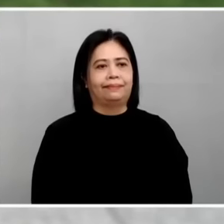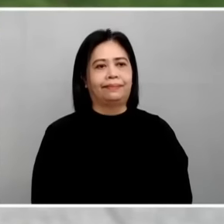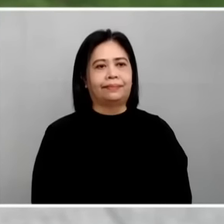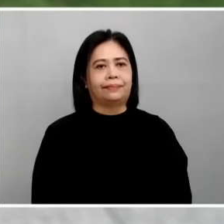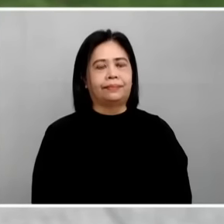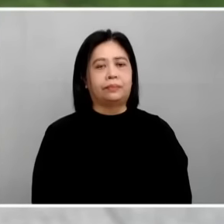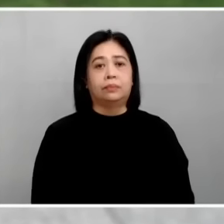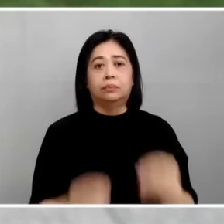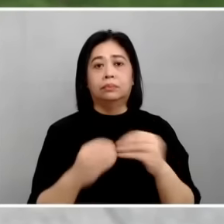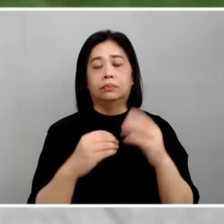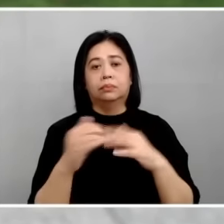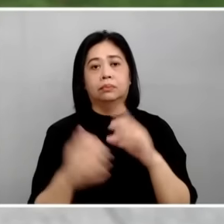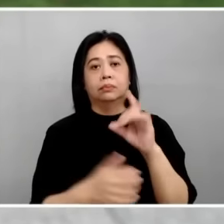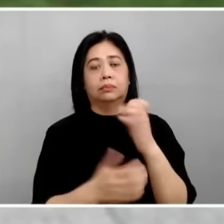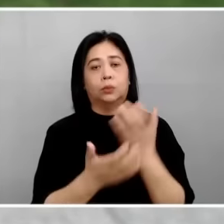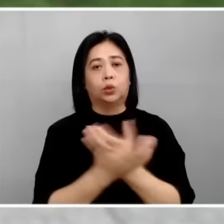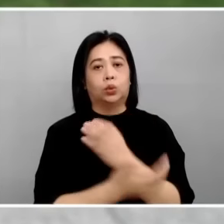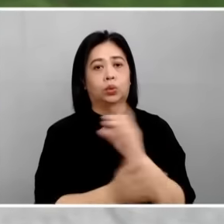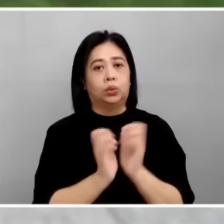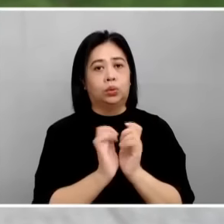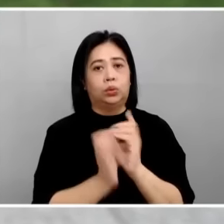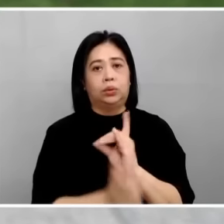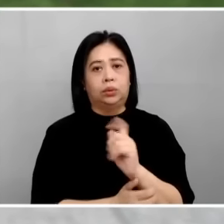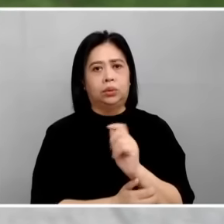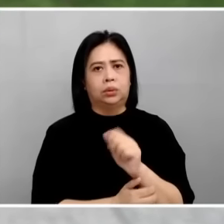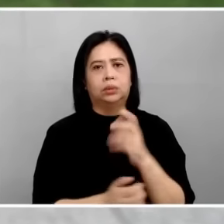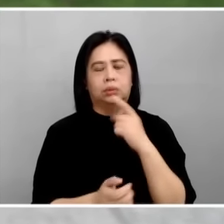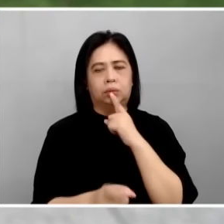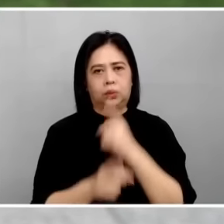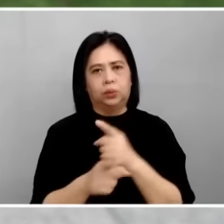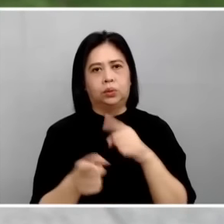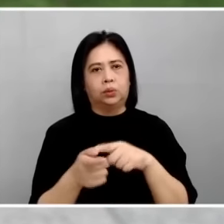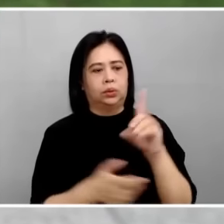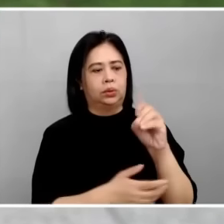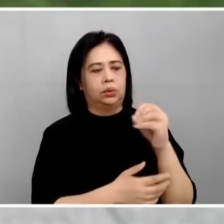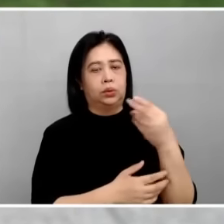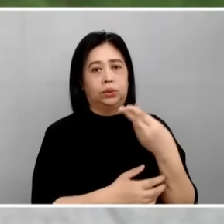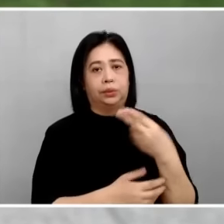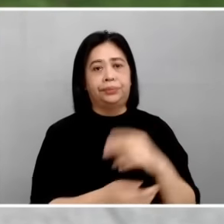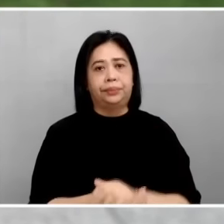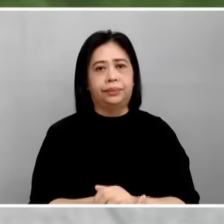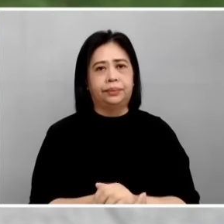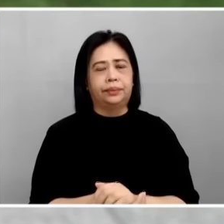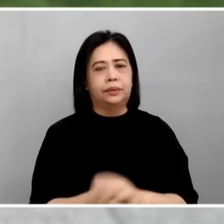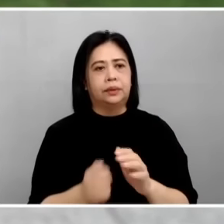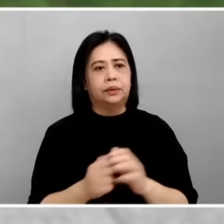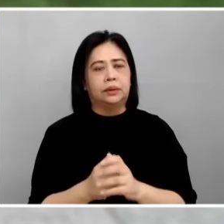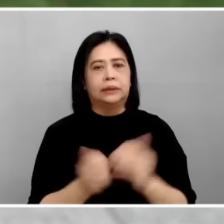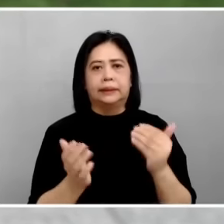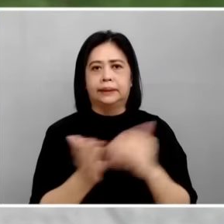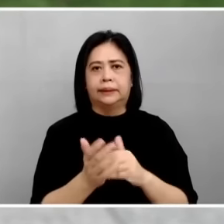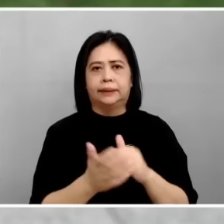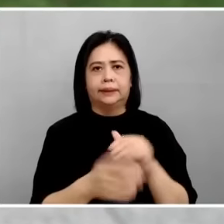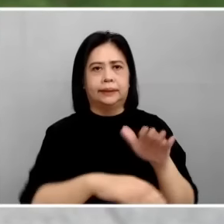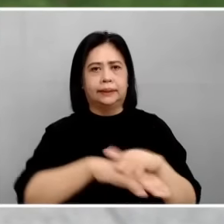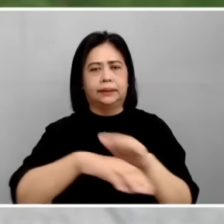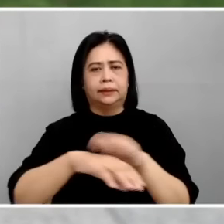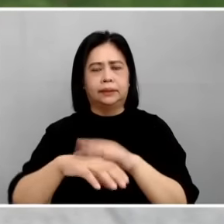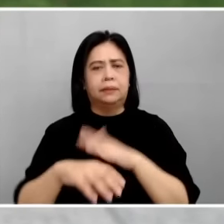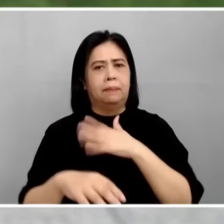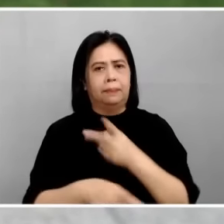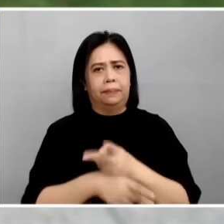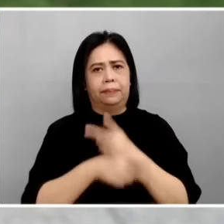Higit 100 bagong kaso ng Delta variant ang muling nakumpirma ng Department of Health. Muli namang nagpaalala ang mga eksperto na doblehin